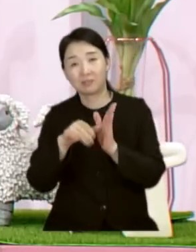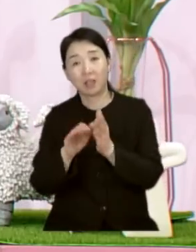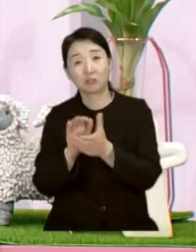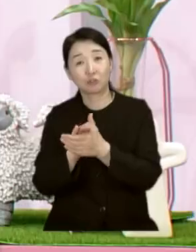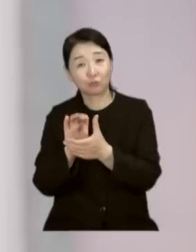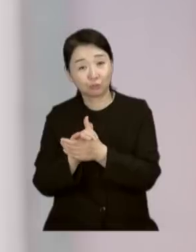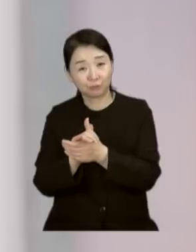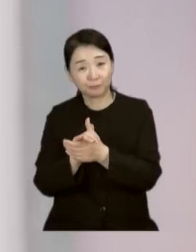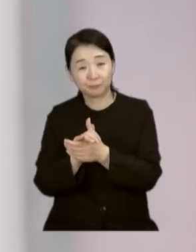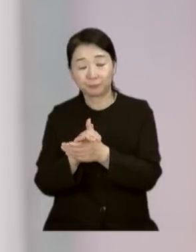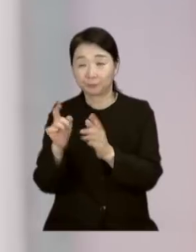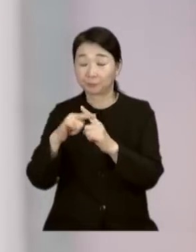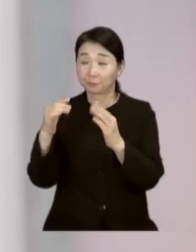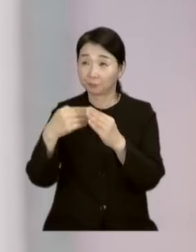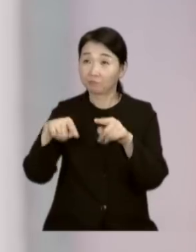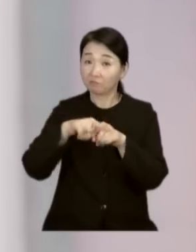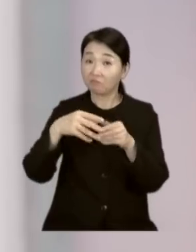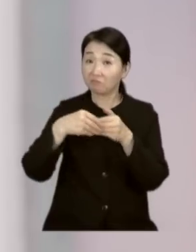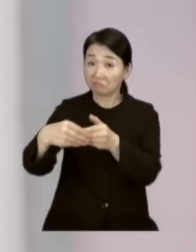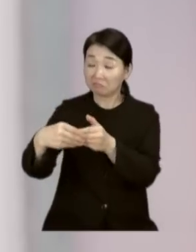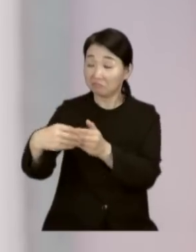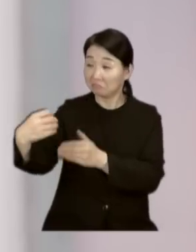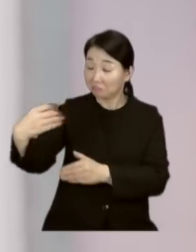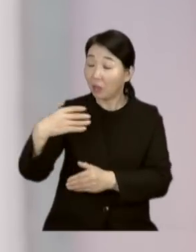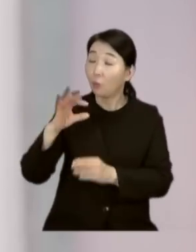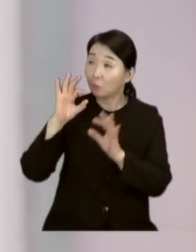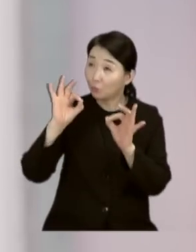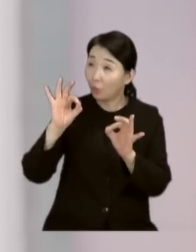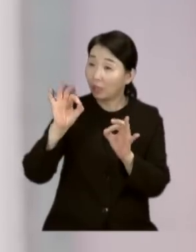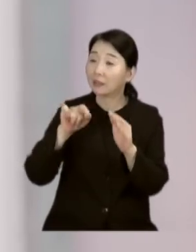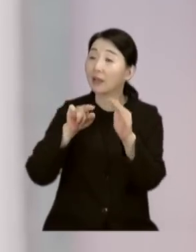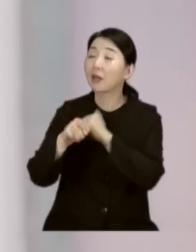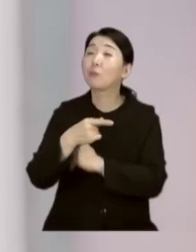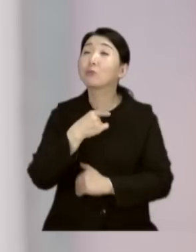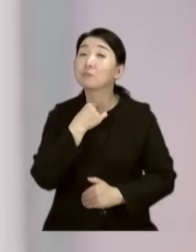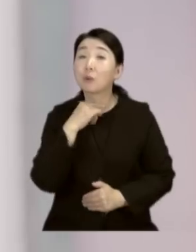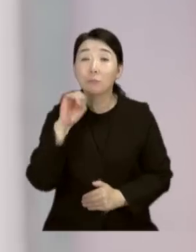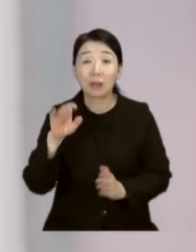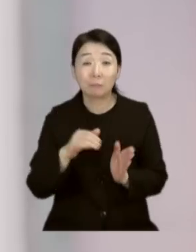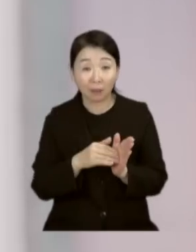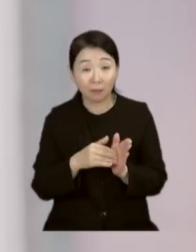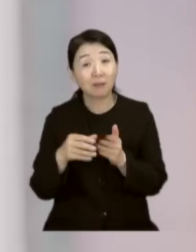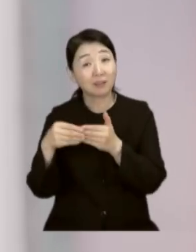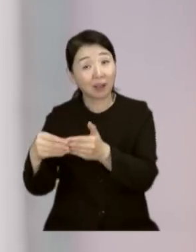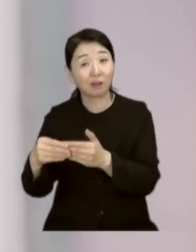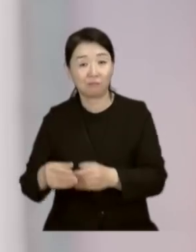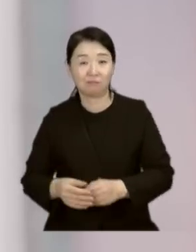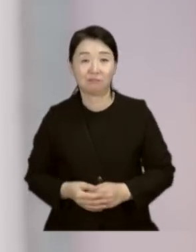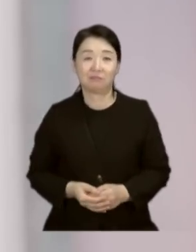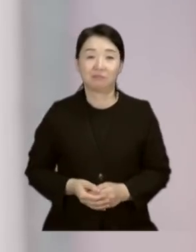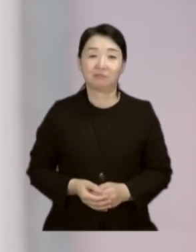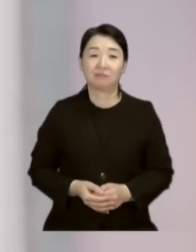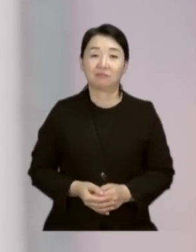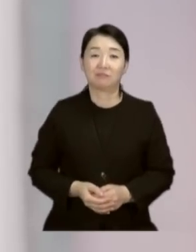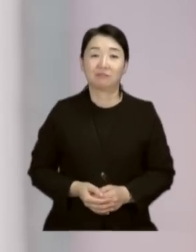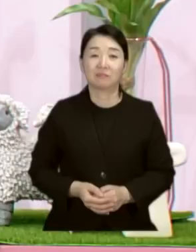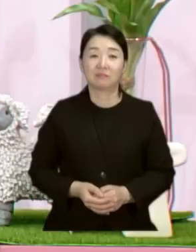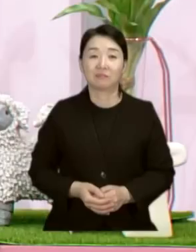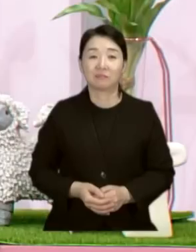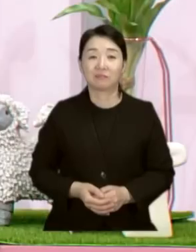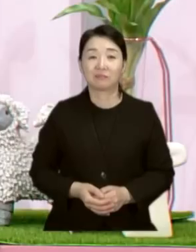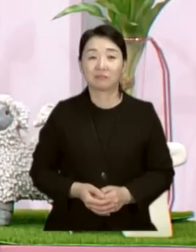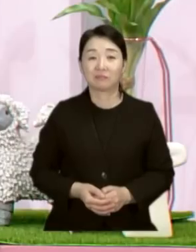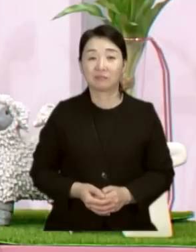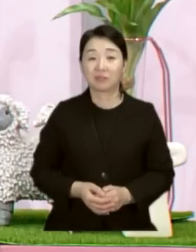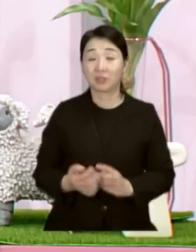친구가 교회 가보지 않을래? 그래서 좋아 나 가보고 싶었어 가자 그리고 예 네. 그리고